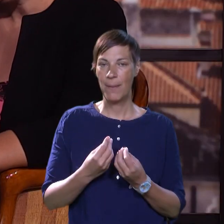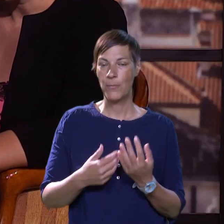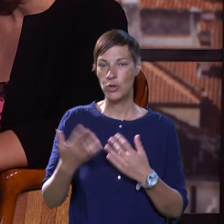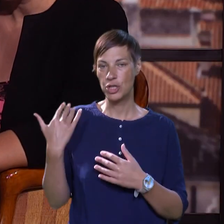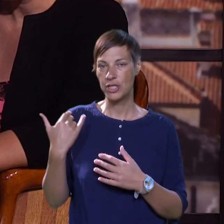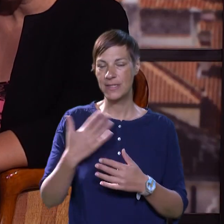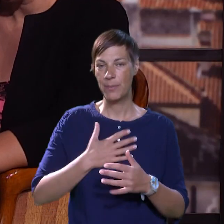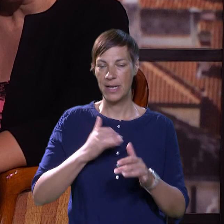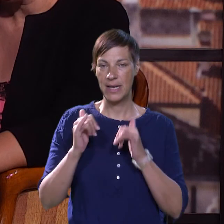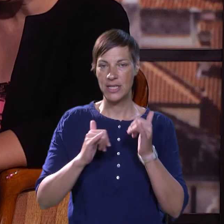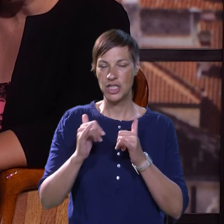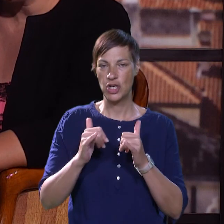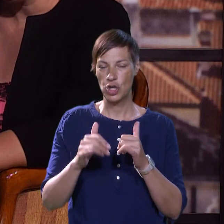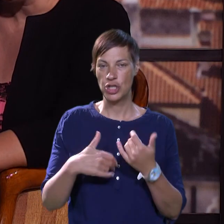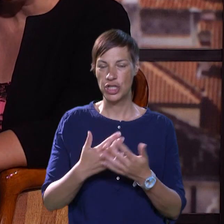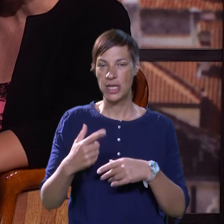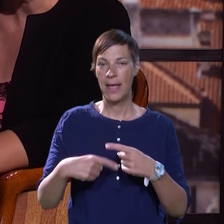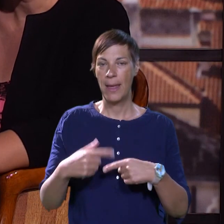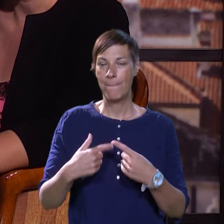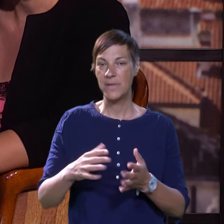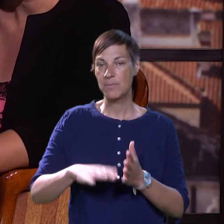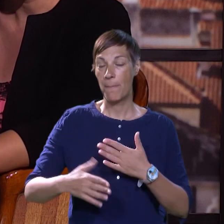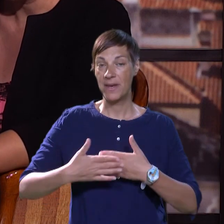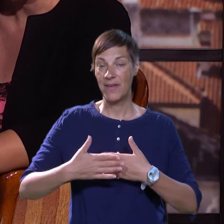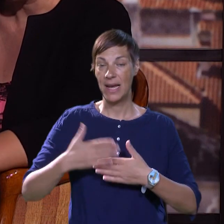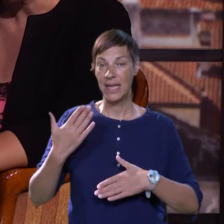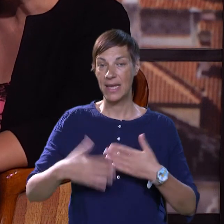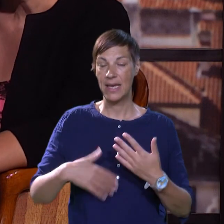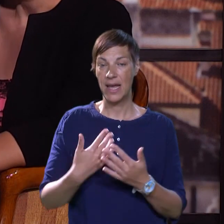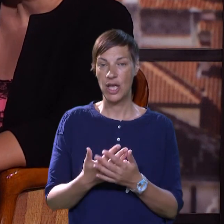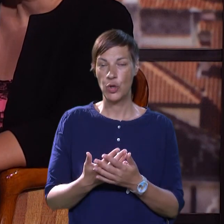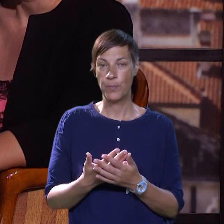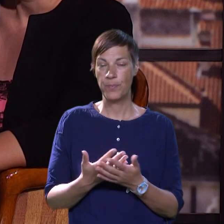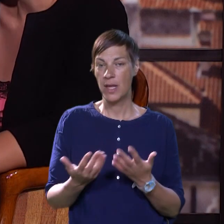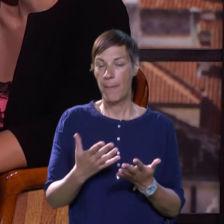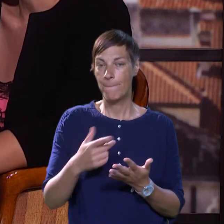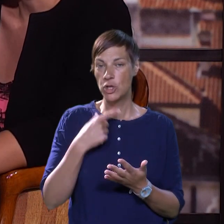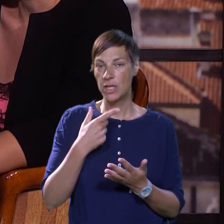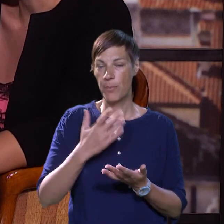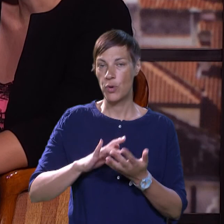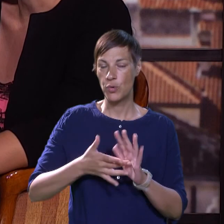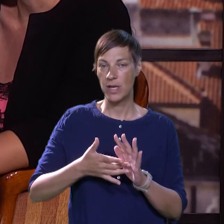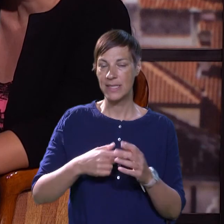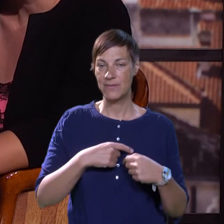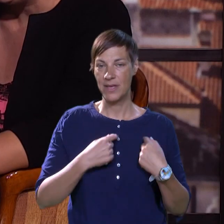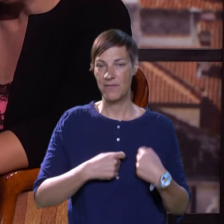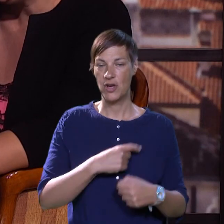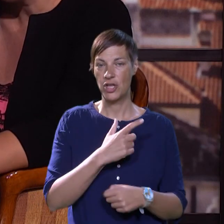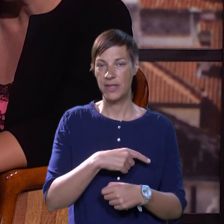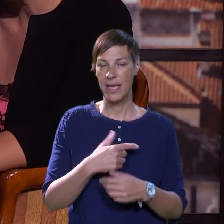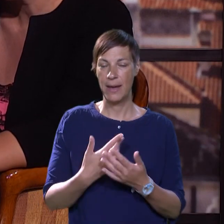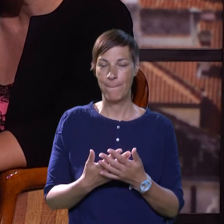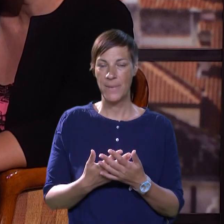puno što ste bili naša gošća. Emisiju smo lagano priveli kraju. Možda poruka svim